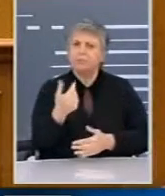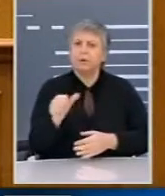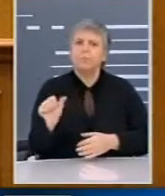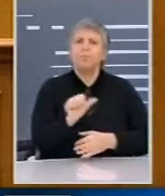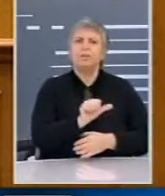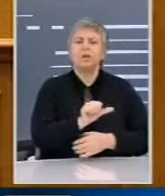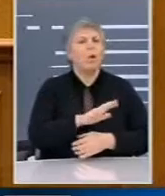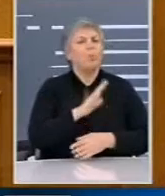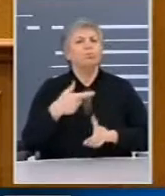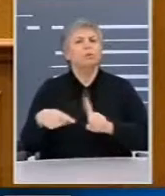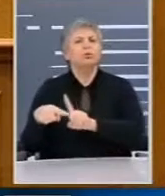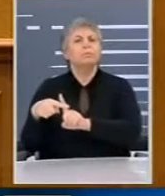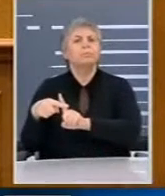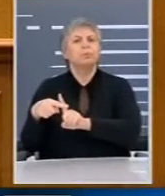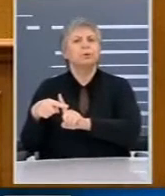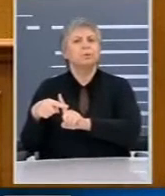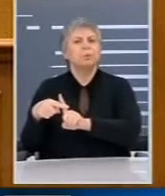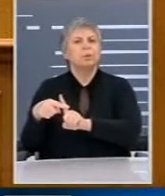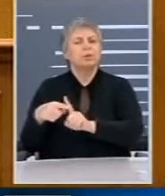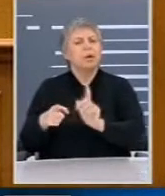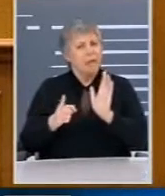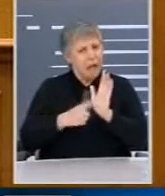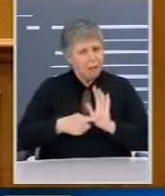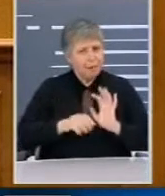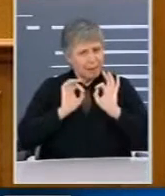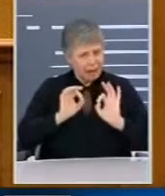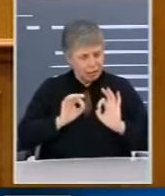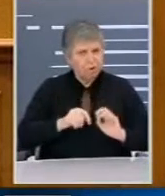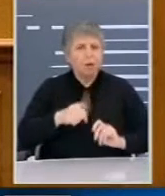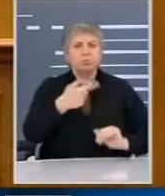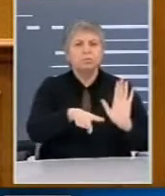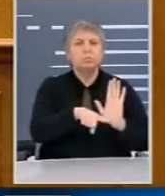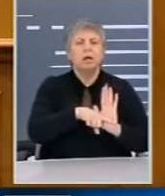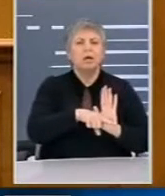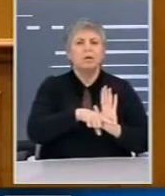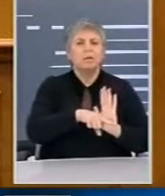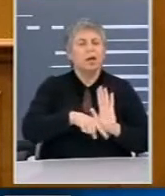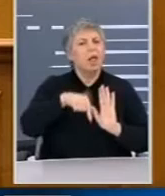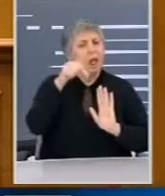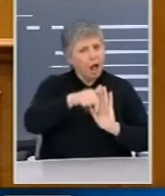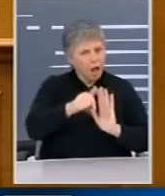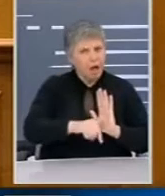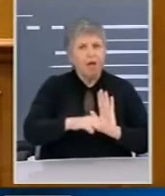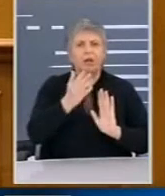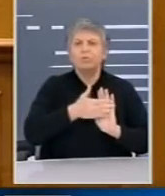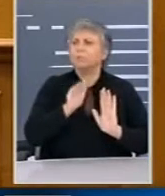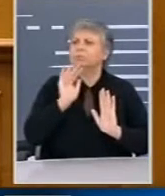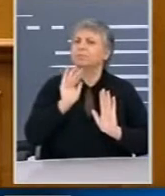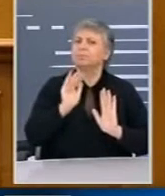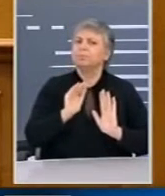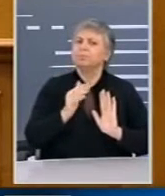στην καλή τράπεζα και δεν τον έδωσε στον εκαθαριστή της κακιάς τράπεζας.